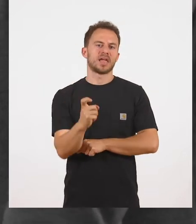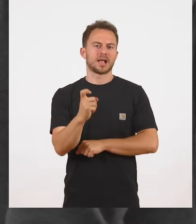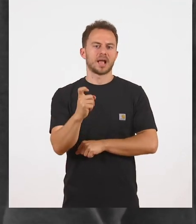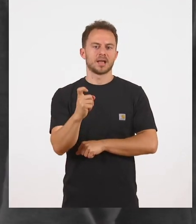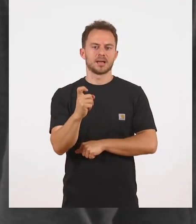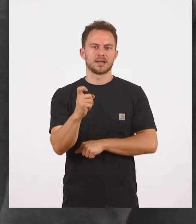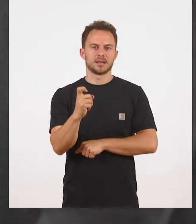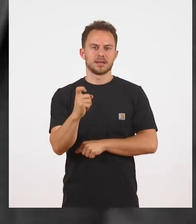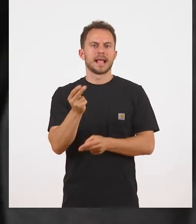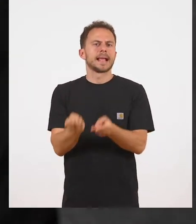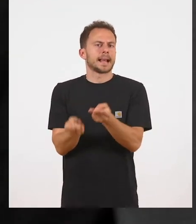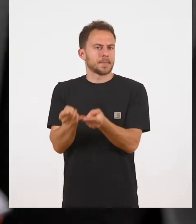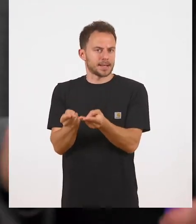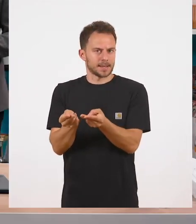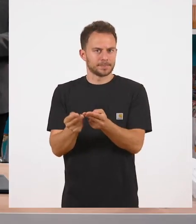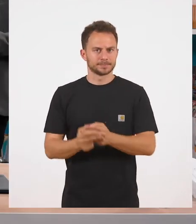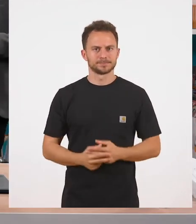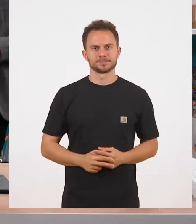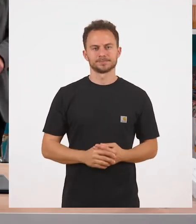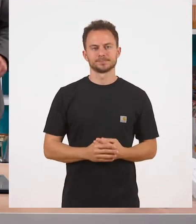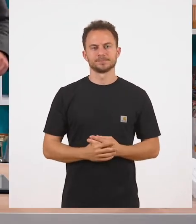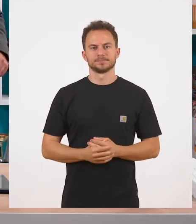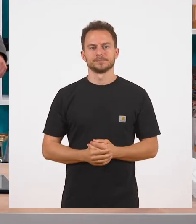110 γραμμάρια.